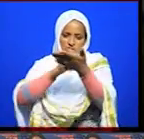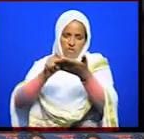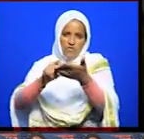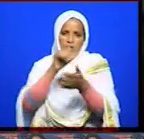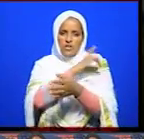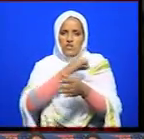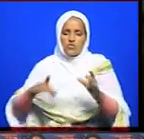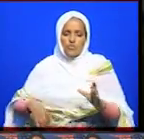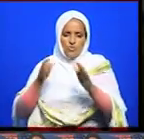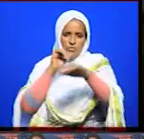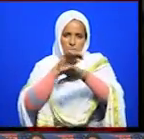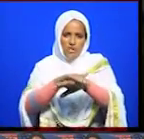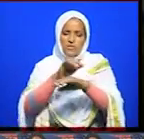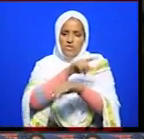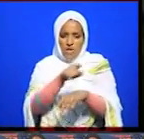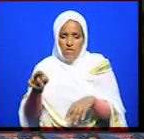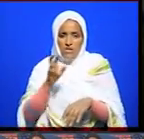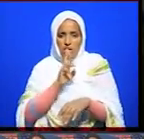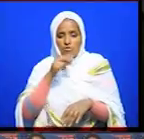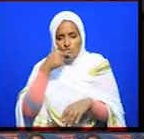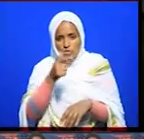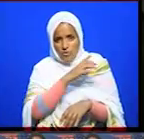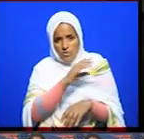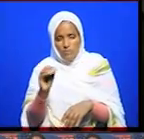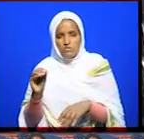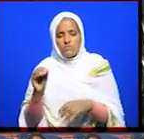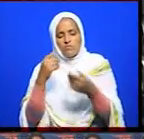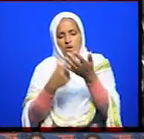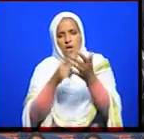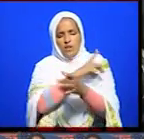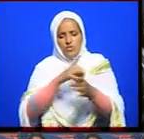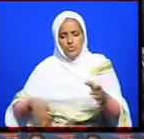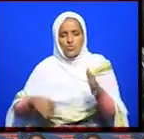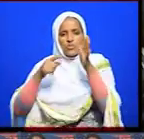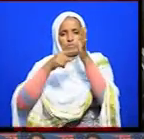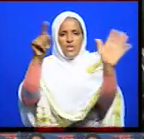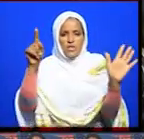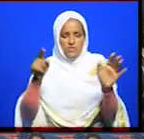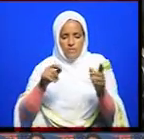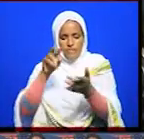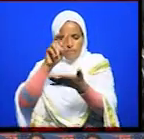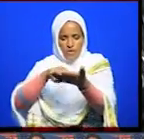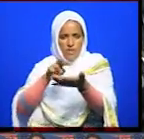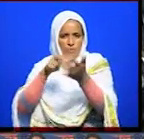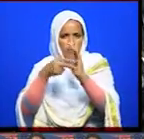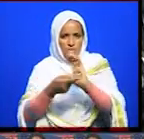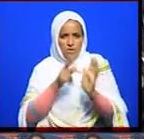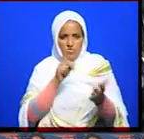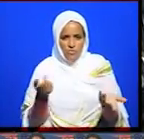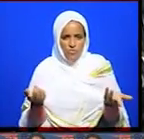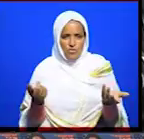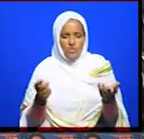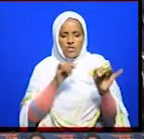በእኛም የተገለገለ የክርስቶስ መልእክታችን መጽሐፋችን እናንተ ናችሁ ይላልና በቃ ክርስቶስን የሚገልጽ የሚነበብ